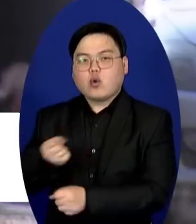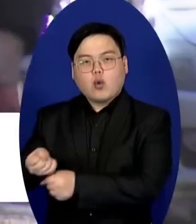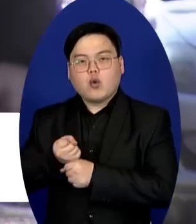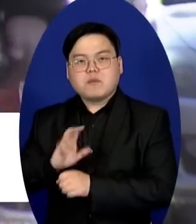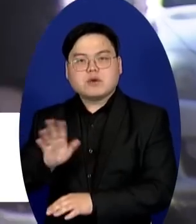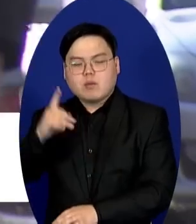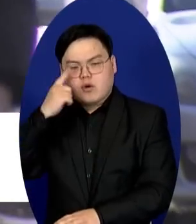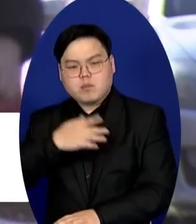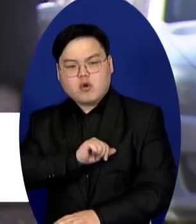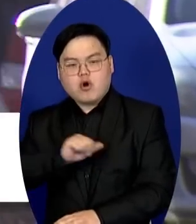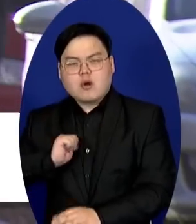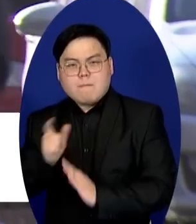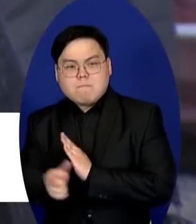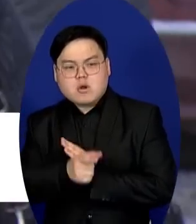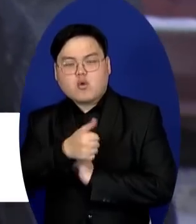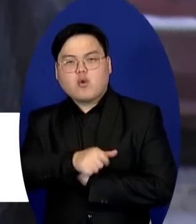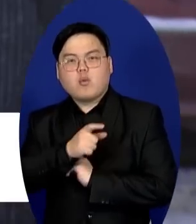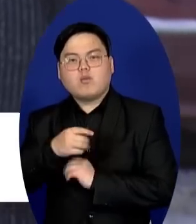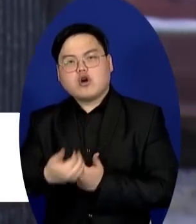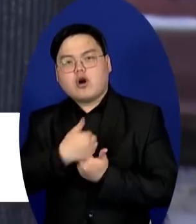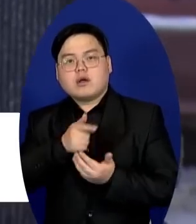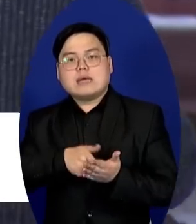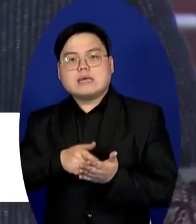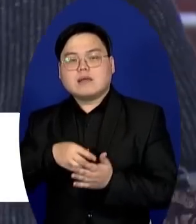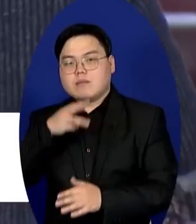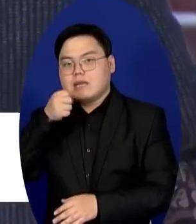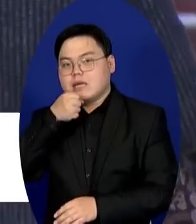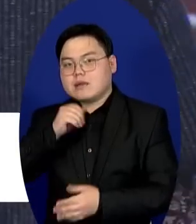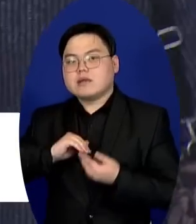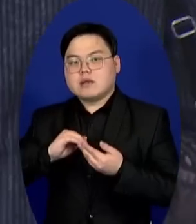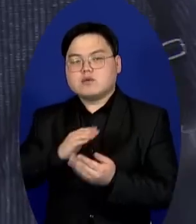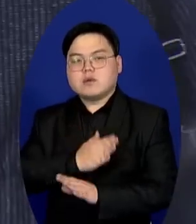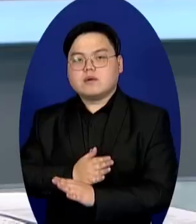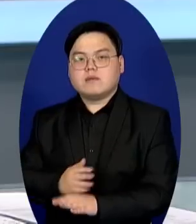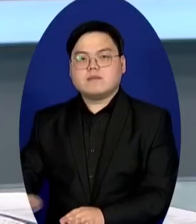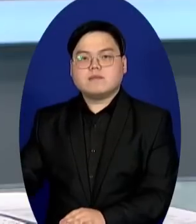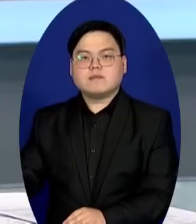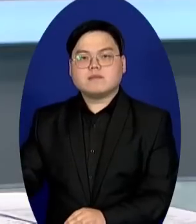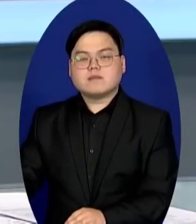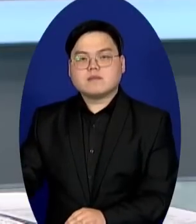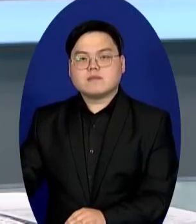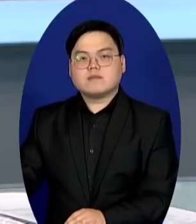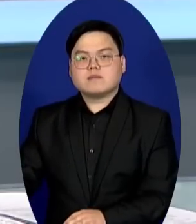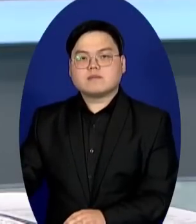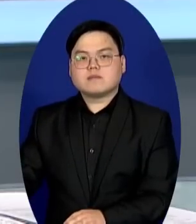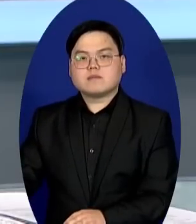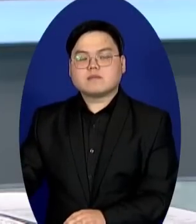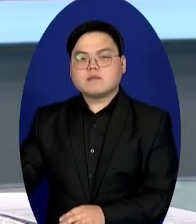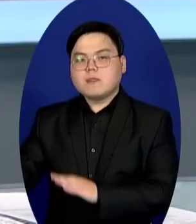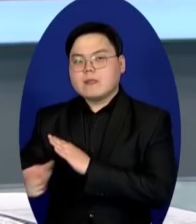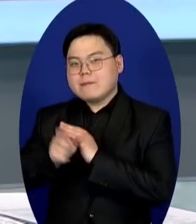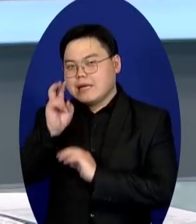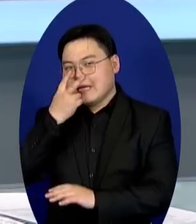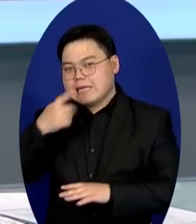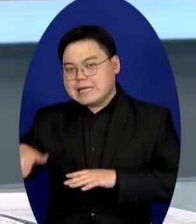дотоод нөөц бололцоог ашиглах цаг ирснийг энэ мэдээллээр хүндхийг зорилоо. Мэргэжлийн ямлалтын ерөнхий газар